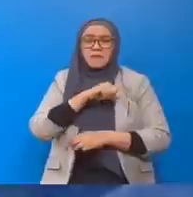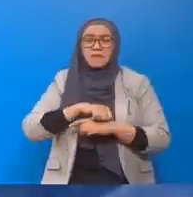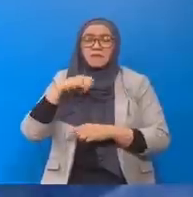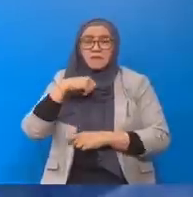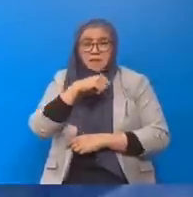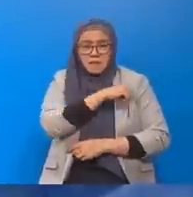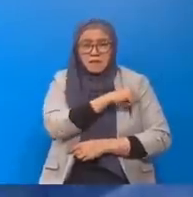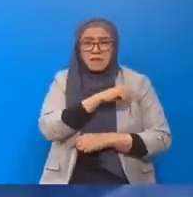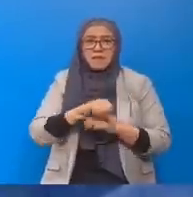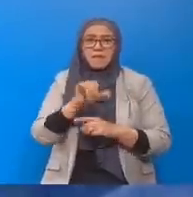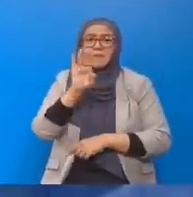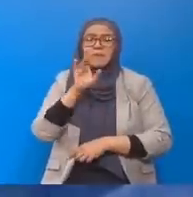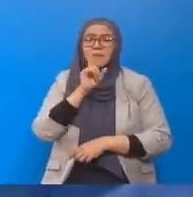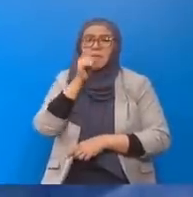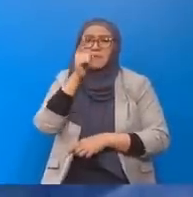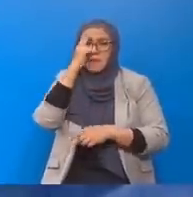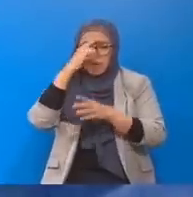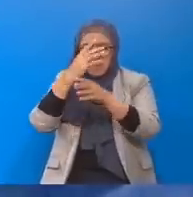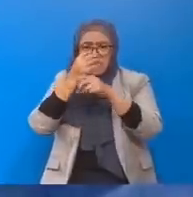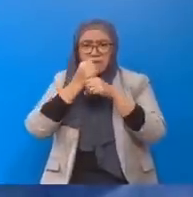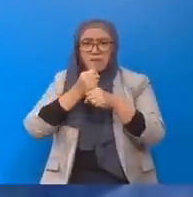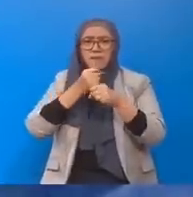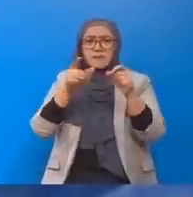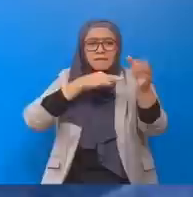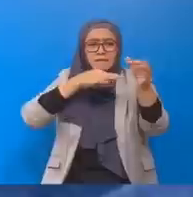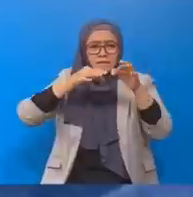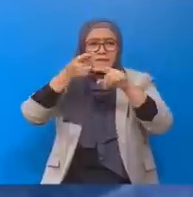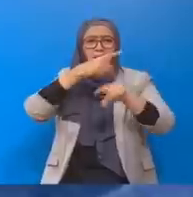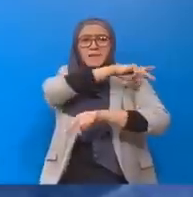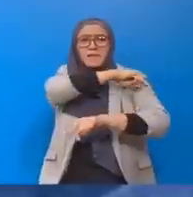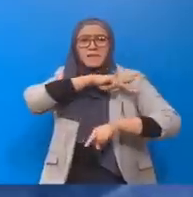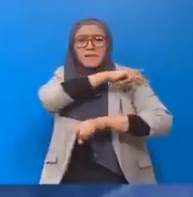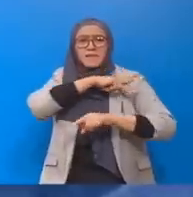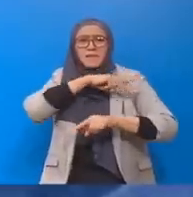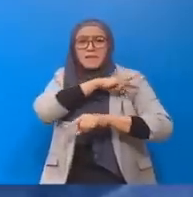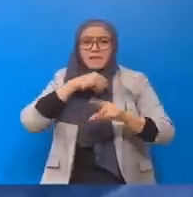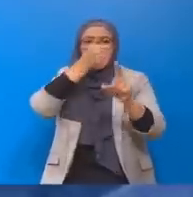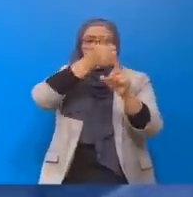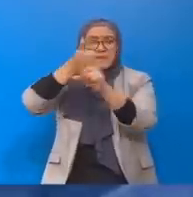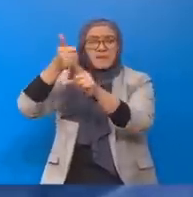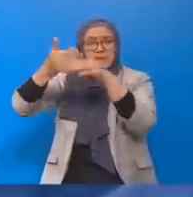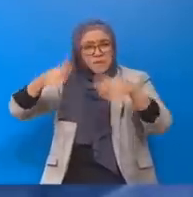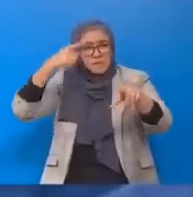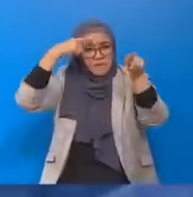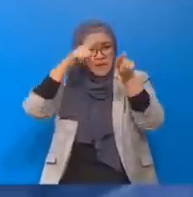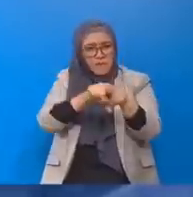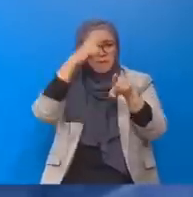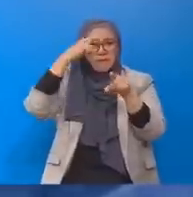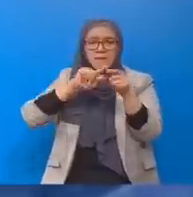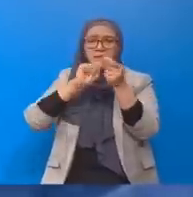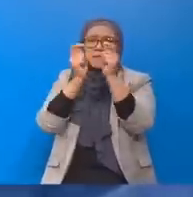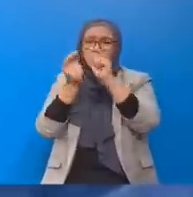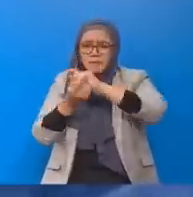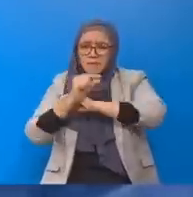mendapatkan penyelesaian D pada ketombe masing-masing yang telah bersetuju untuk kita membuat sedikit adjustment